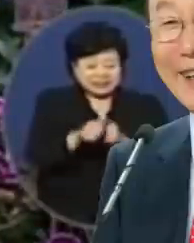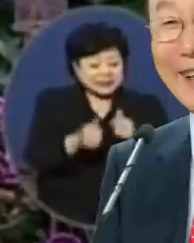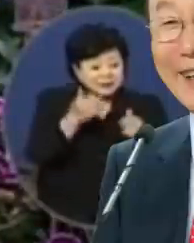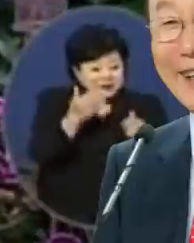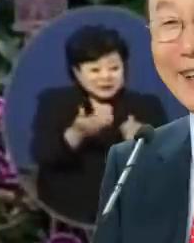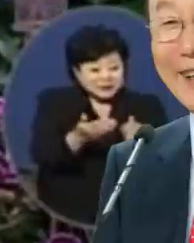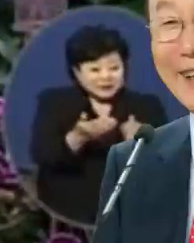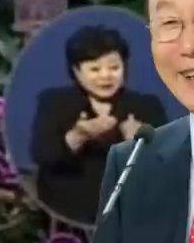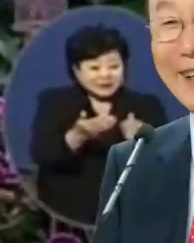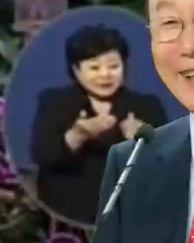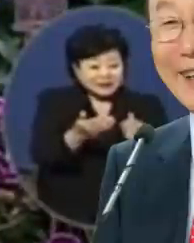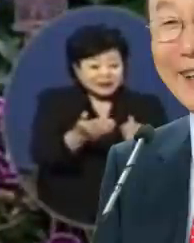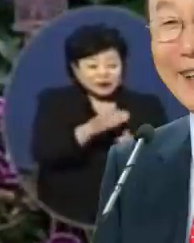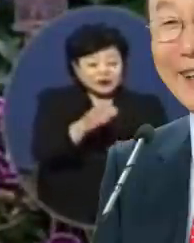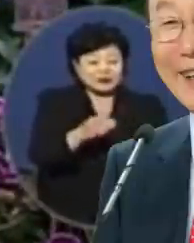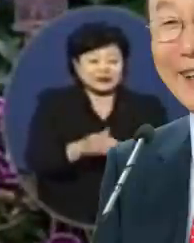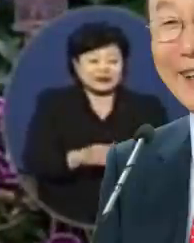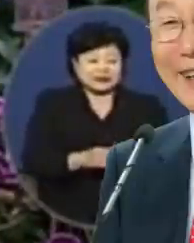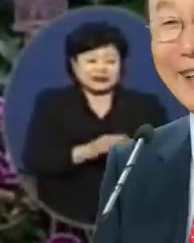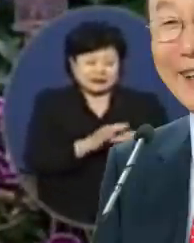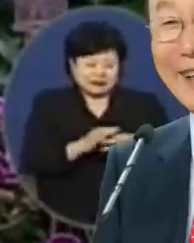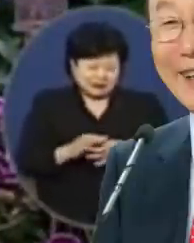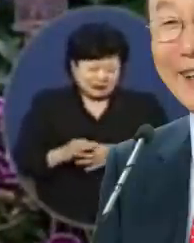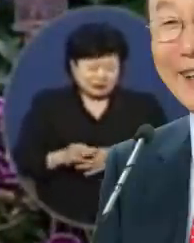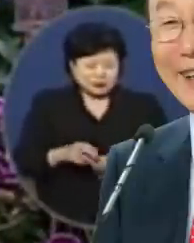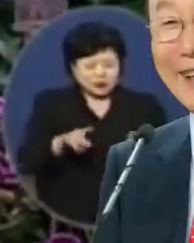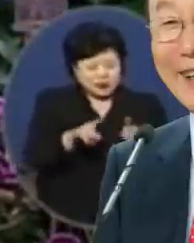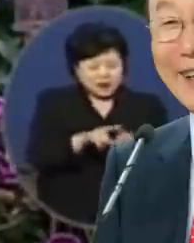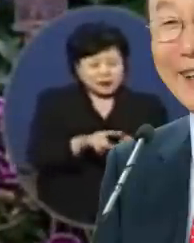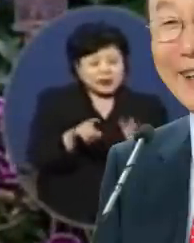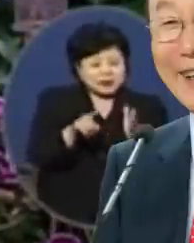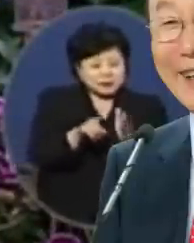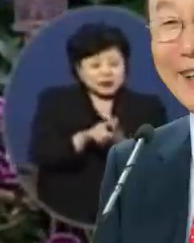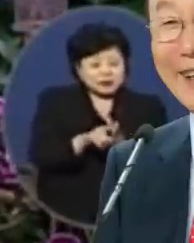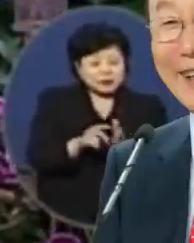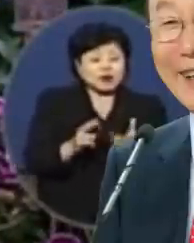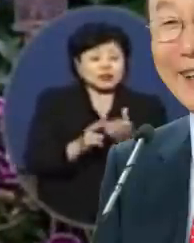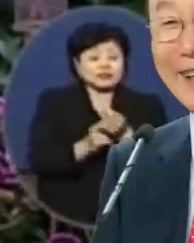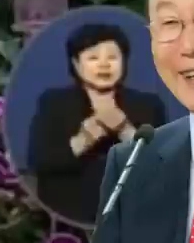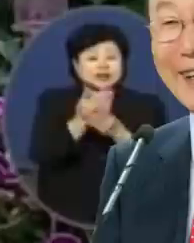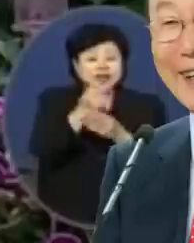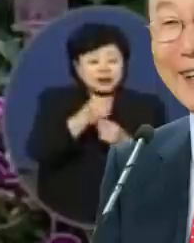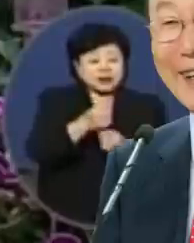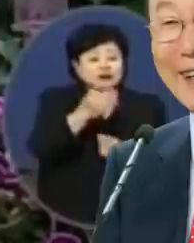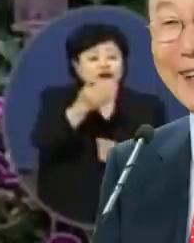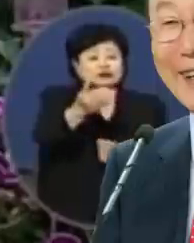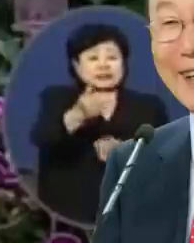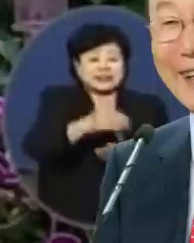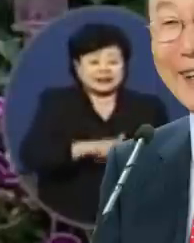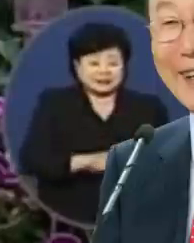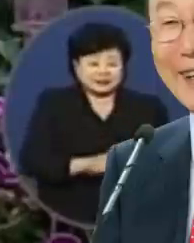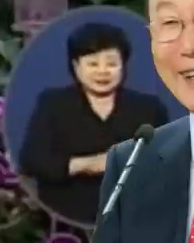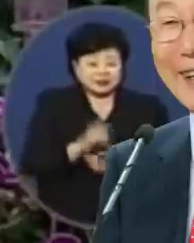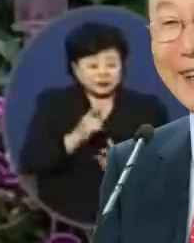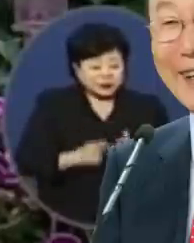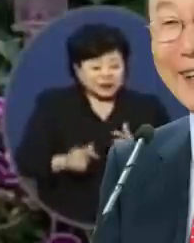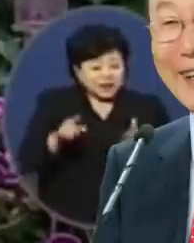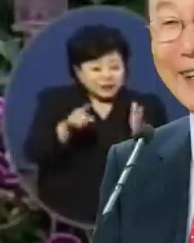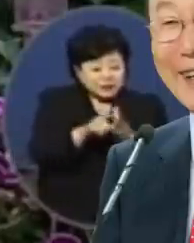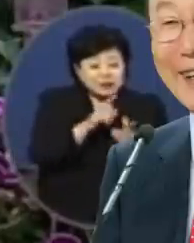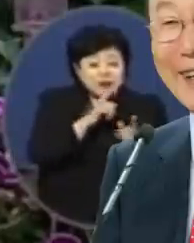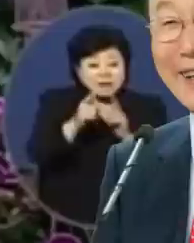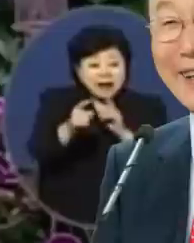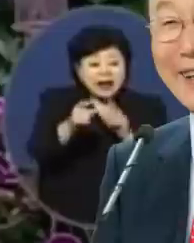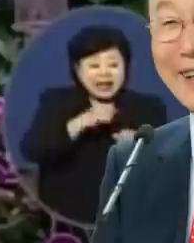하나님이 우리와 끊임없이 같이 계시고 믿음으로 기적이 일어나게 만들어주는 것입니다. 우리는 무엇보다 믿음의